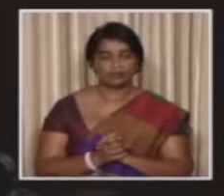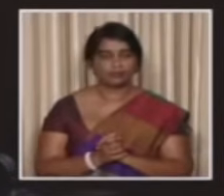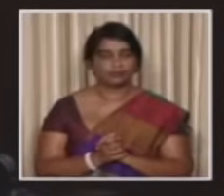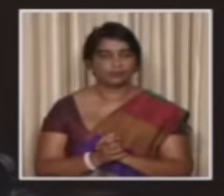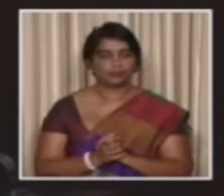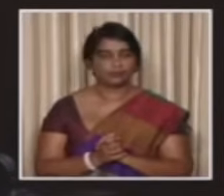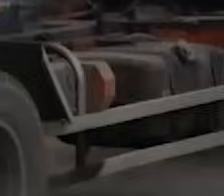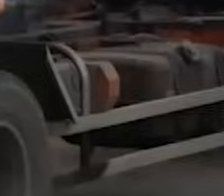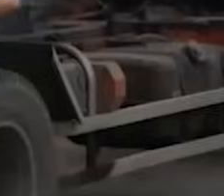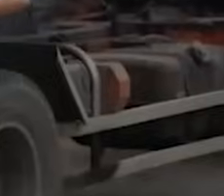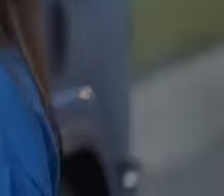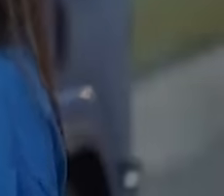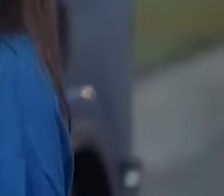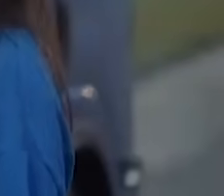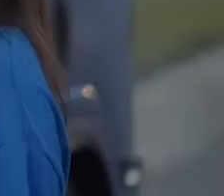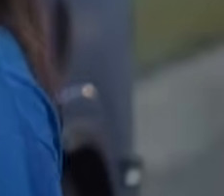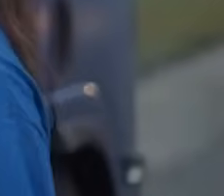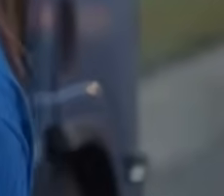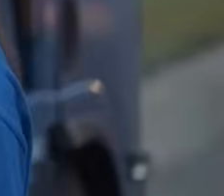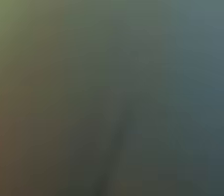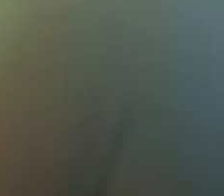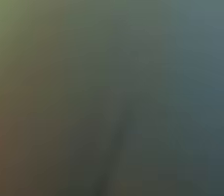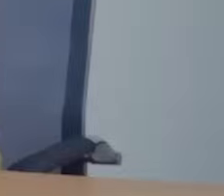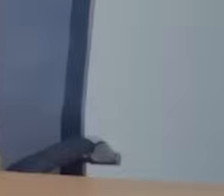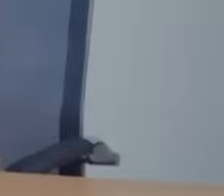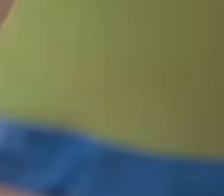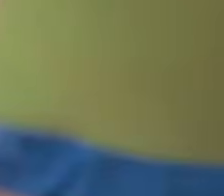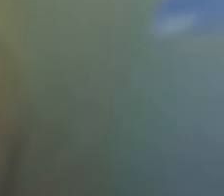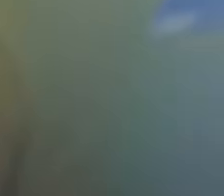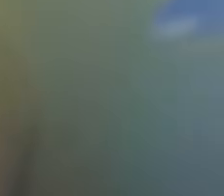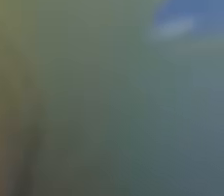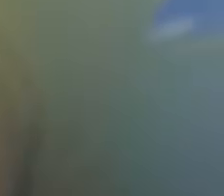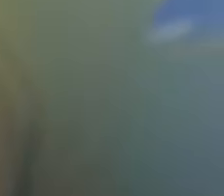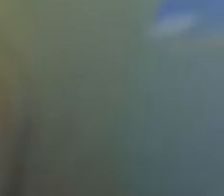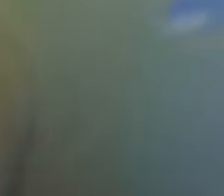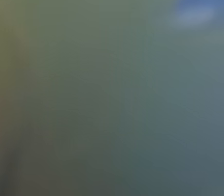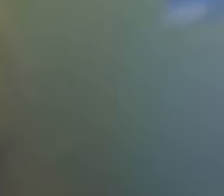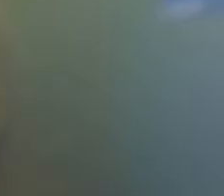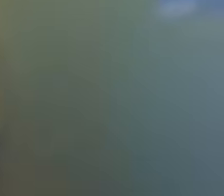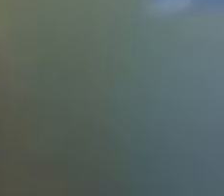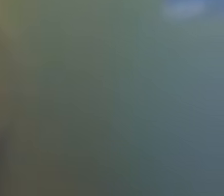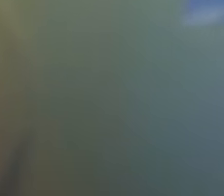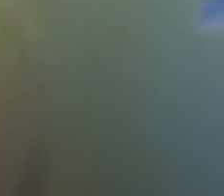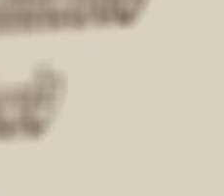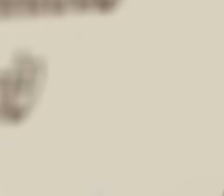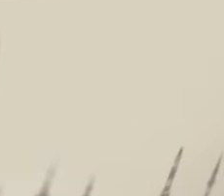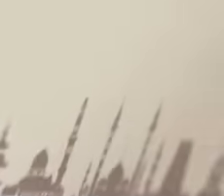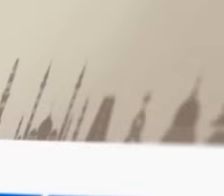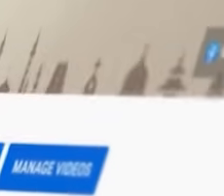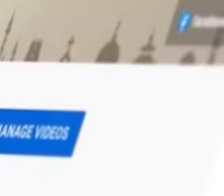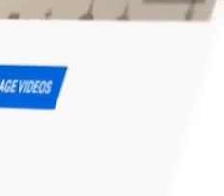wedagath Nissan Leaf battery e aayu kaalaya duwana durath dekuna tekuna karadena ekama tana Leaf House.